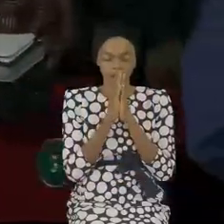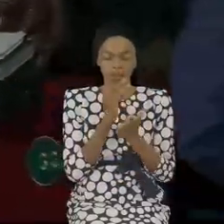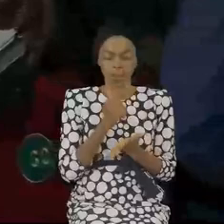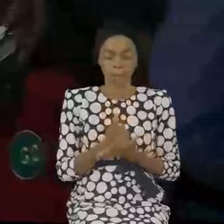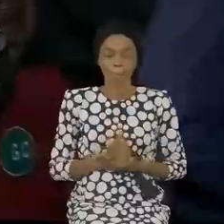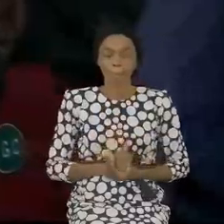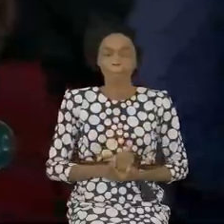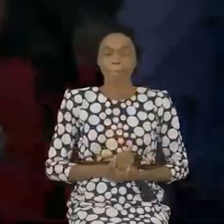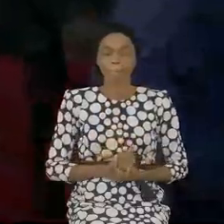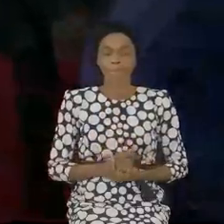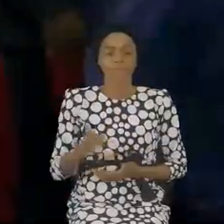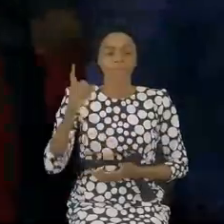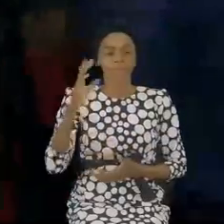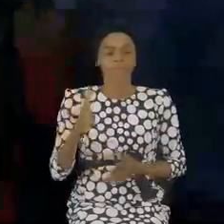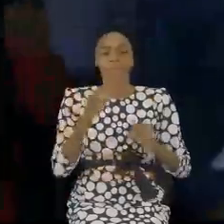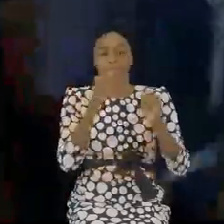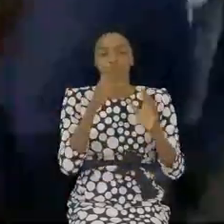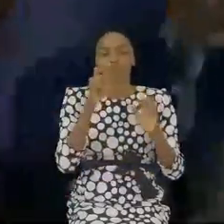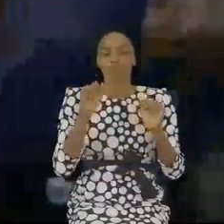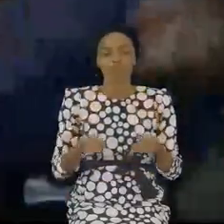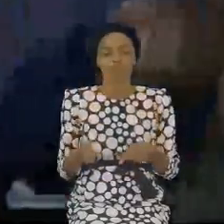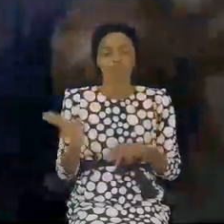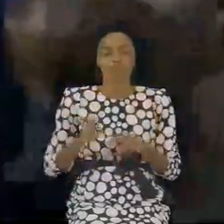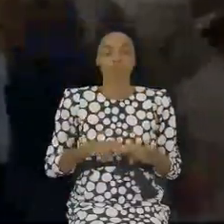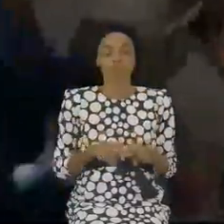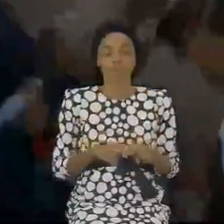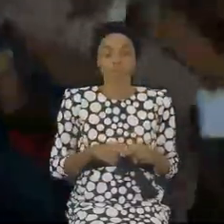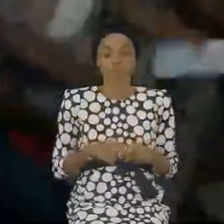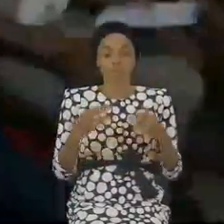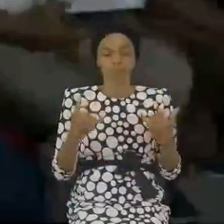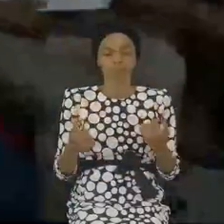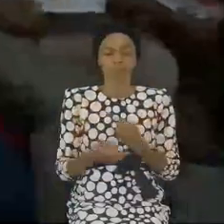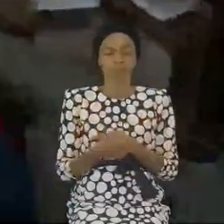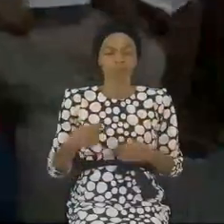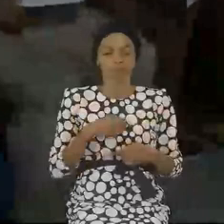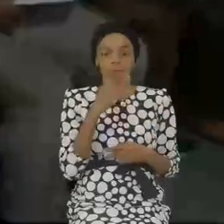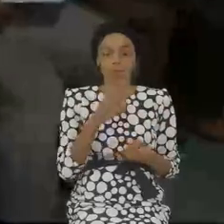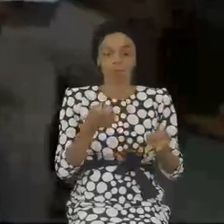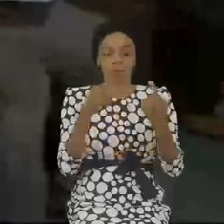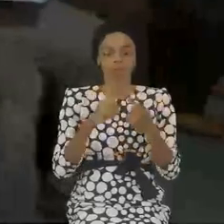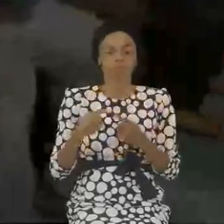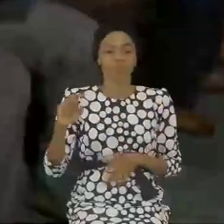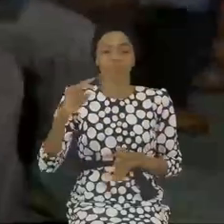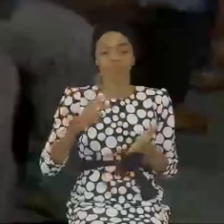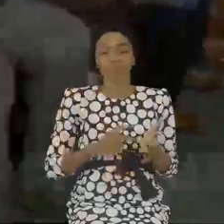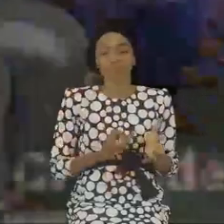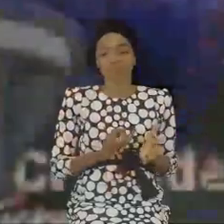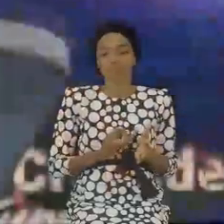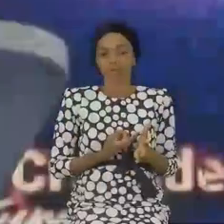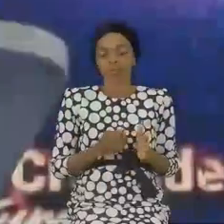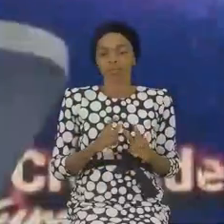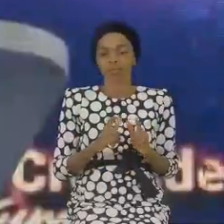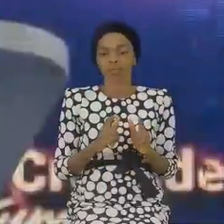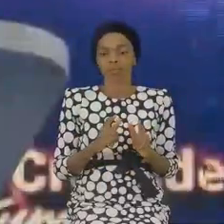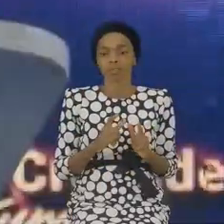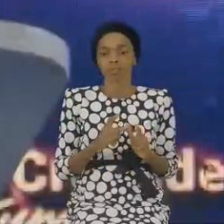Que Dieu vous bénisse. Vous pouvez vous asseoir. Aujourd'hui, nous revenons à la deuxième session